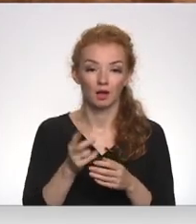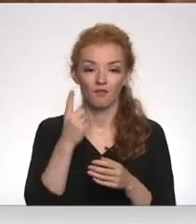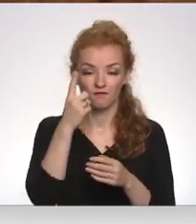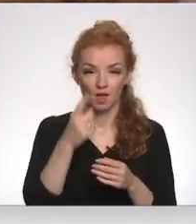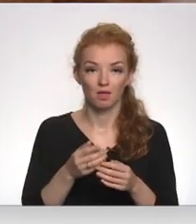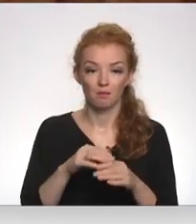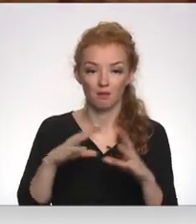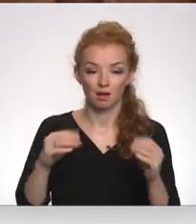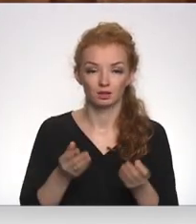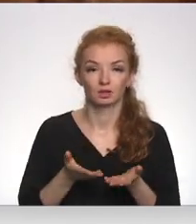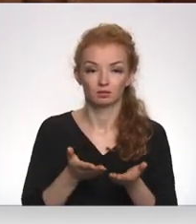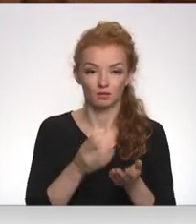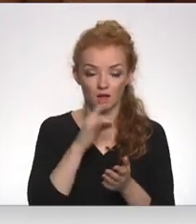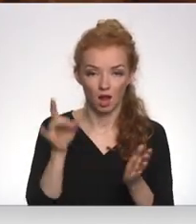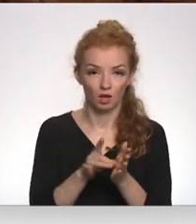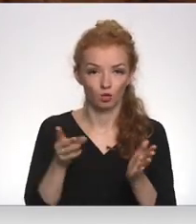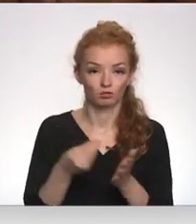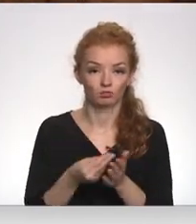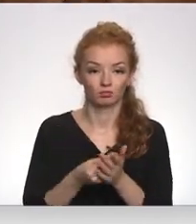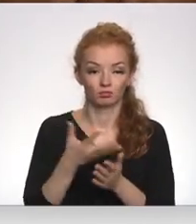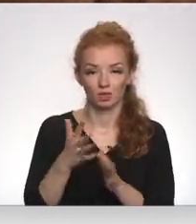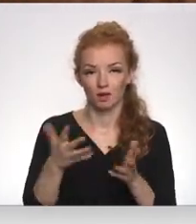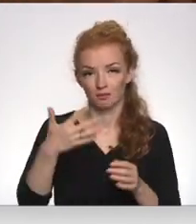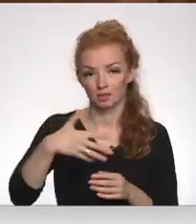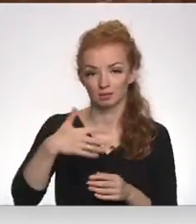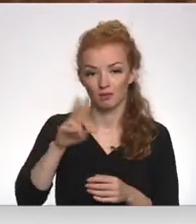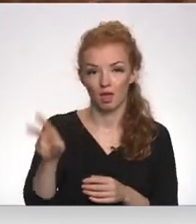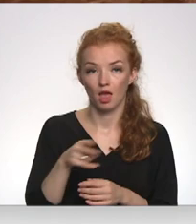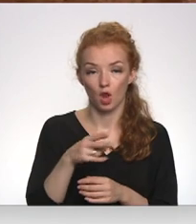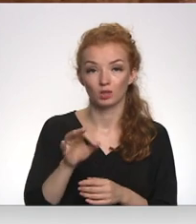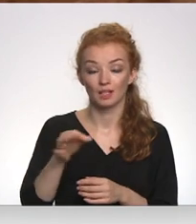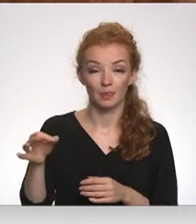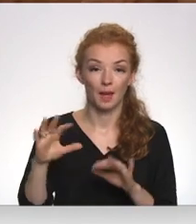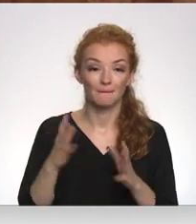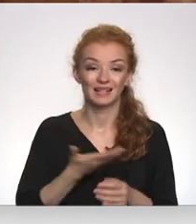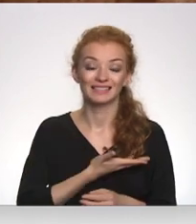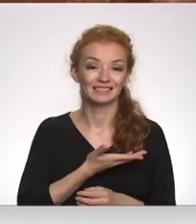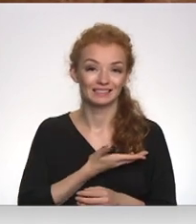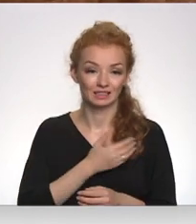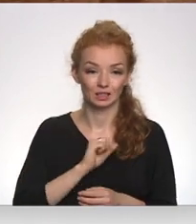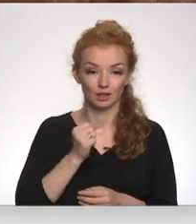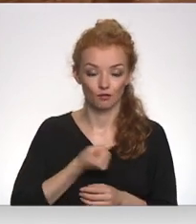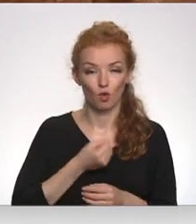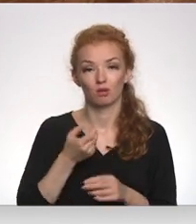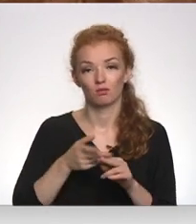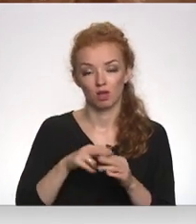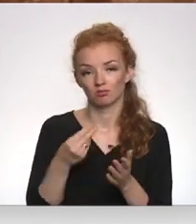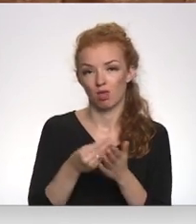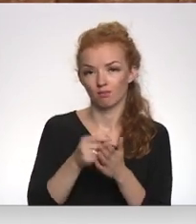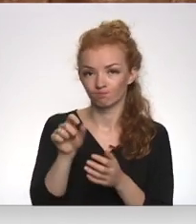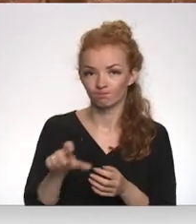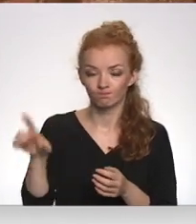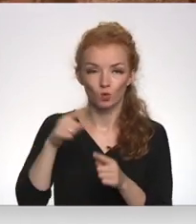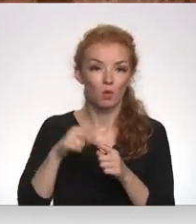kukulīša izcepšanai elektroenerģijas izmaksas esot ap 50 eiro centiem, bet izdzīvot cerot, ceļot cenas un paļaujoties